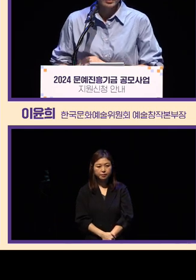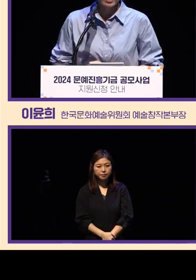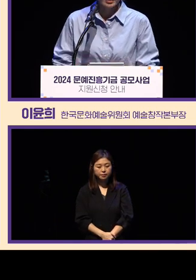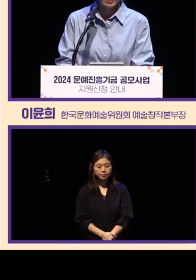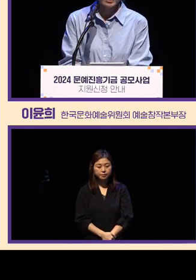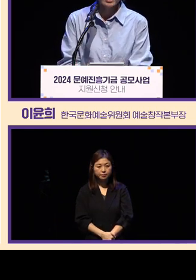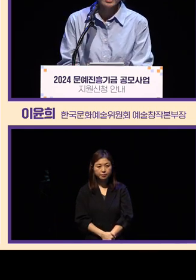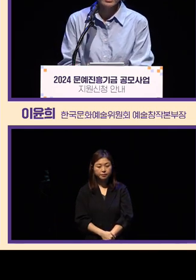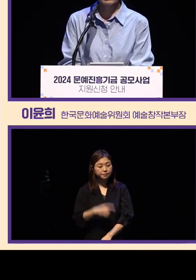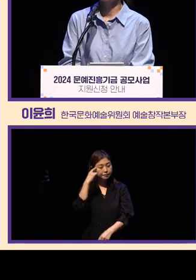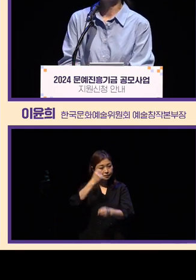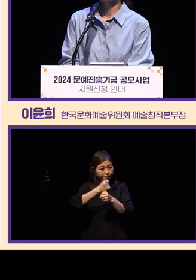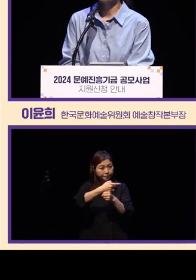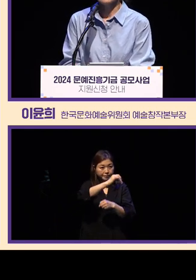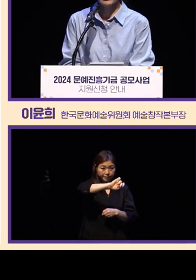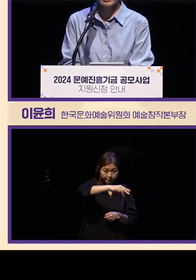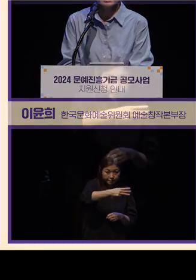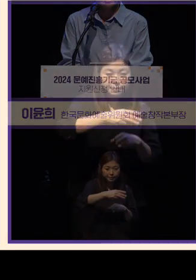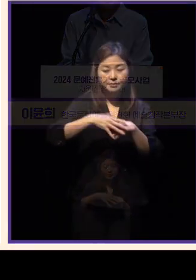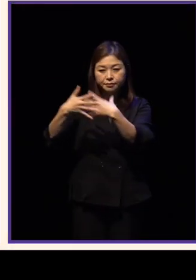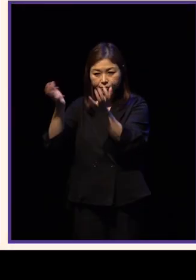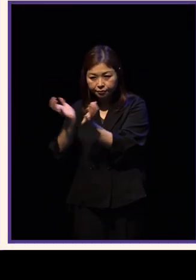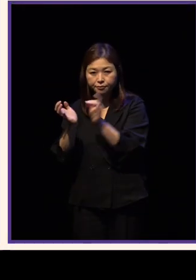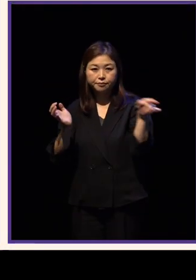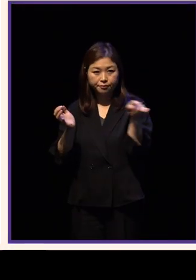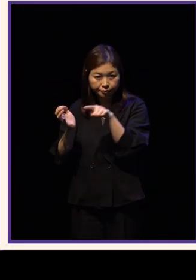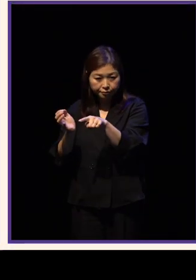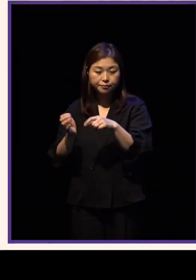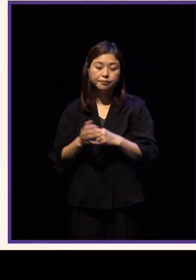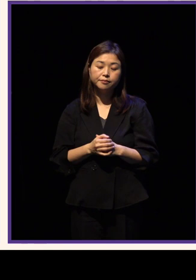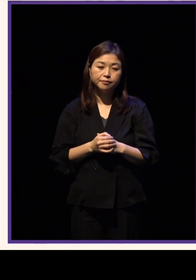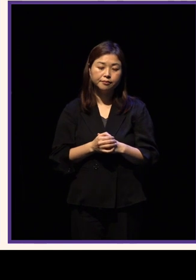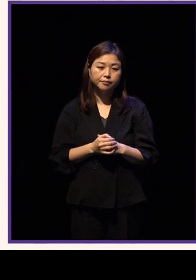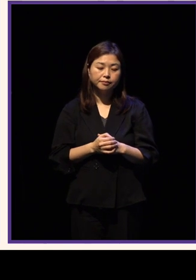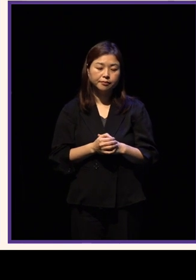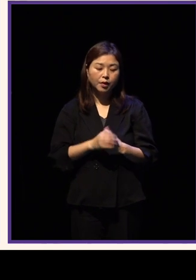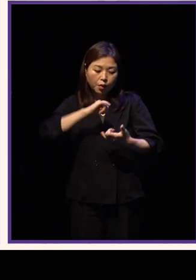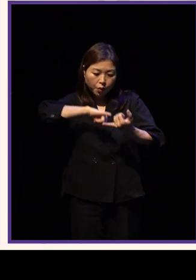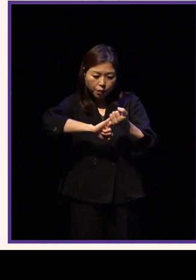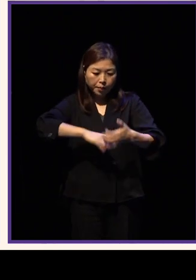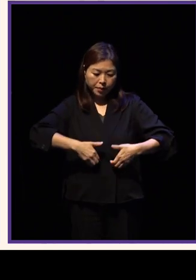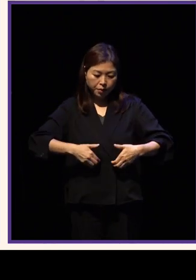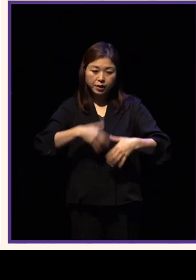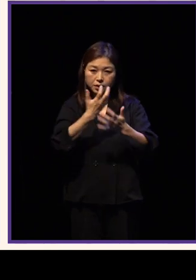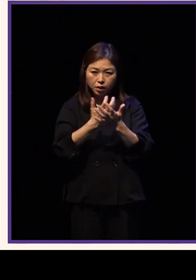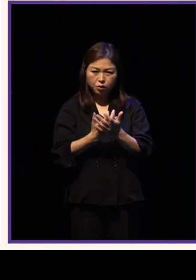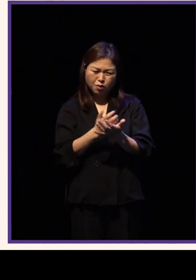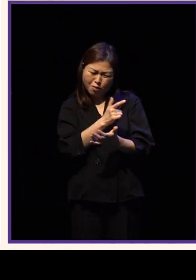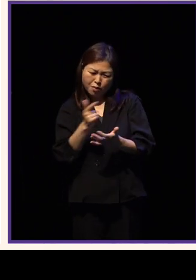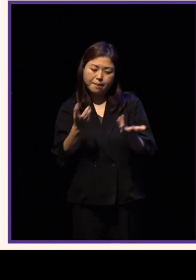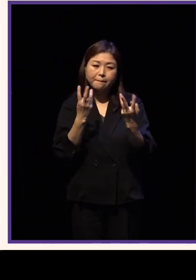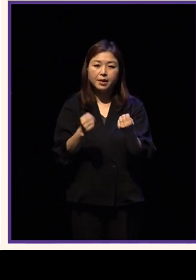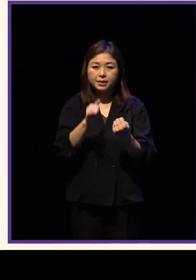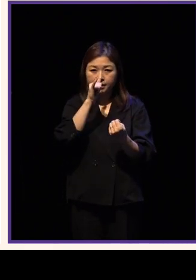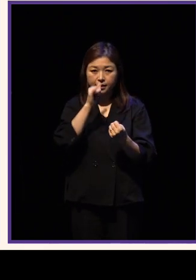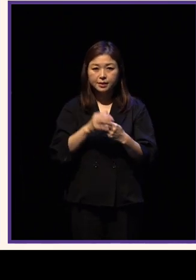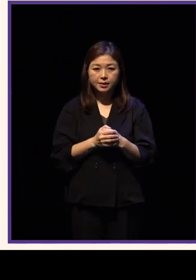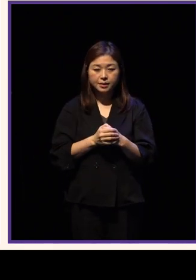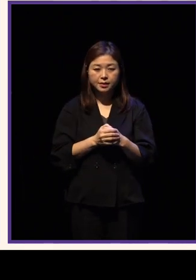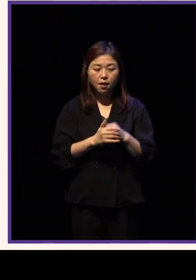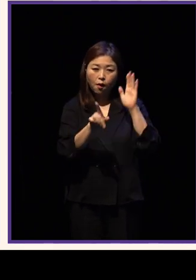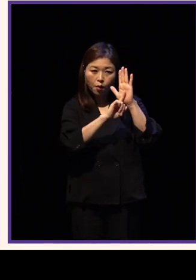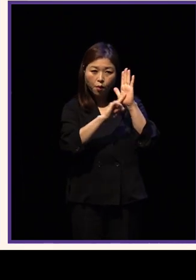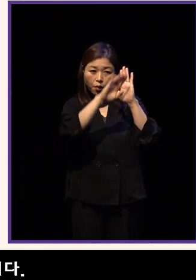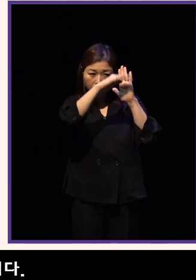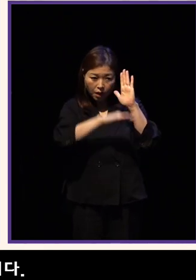그 창작 사시라고 주체 관련해서 사실 필수 제출 자료들이 여러가지 있습니다 그래서 공고문을